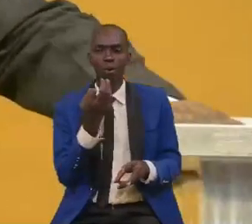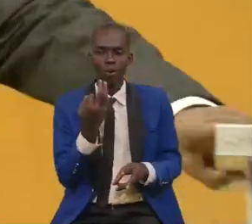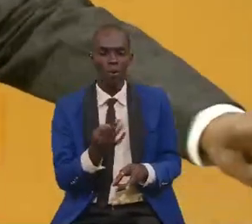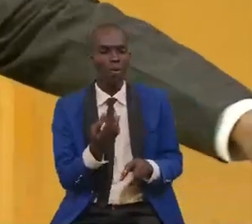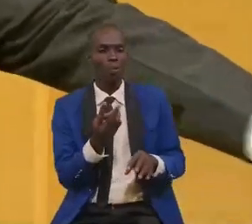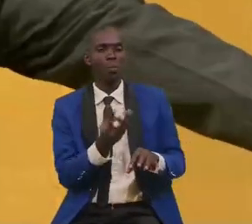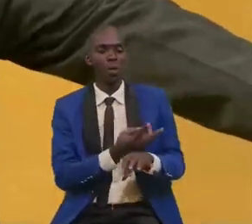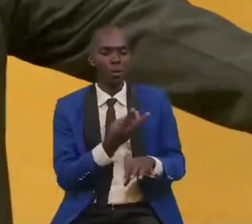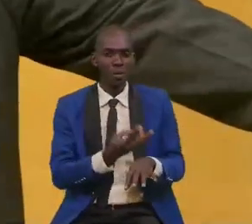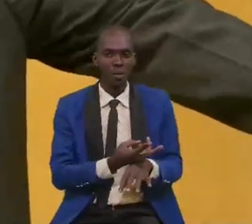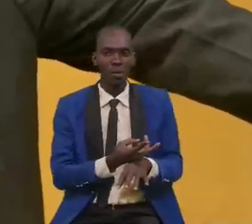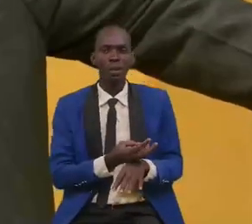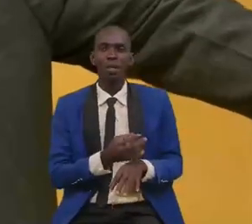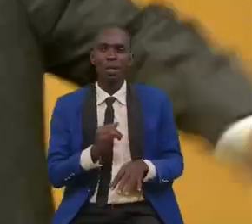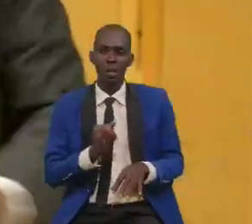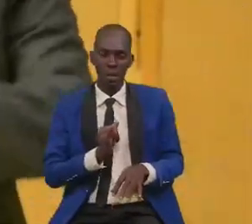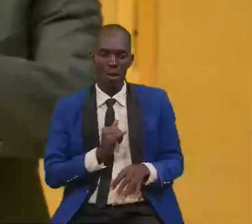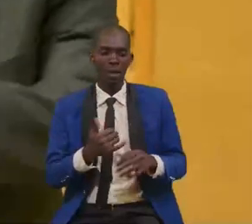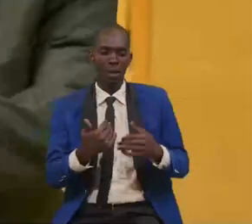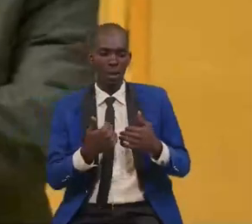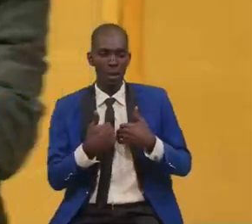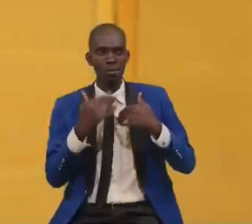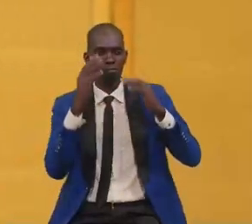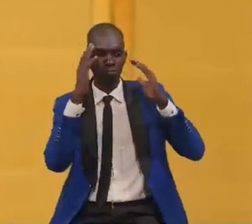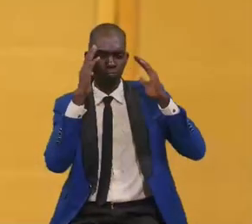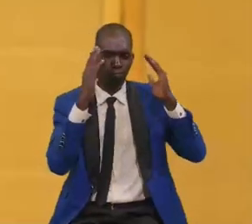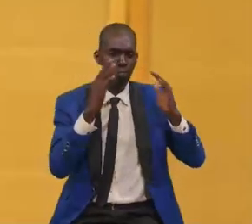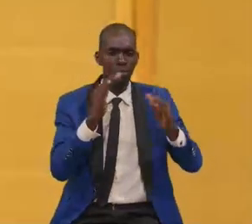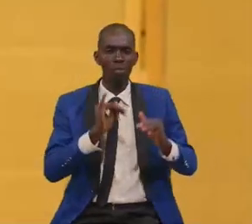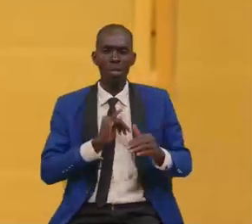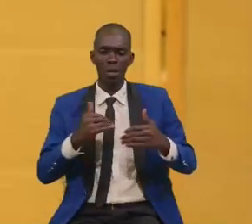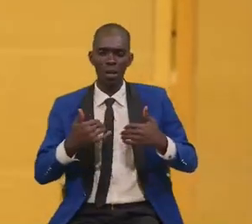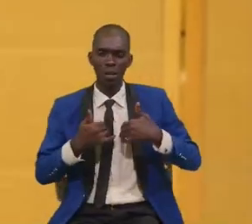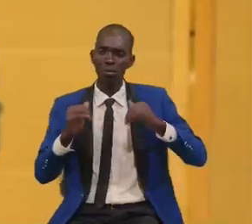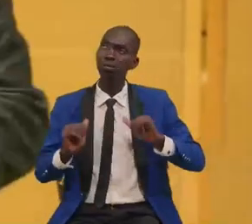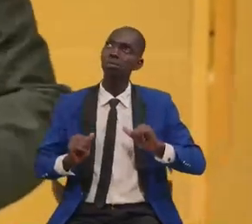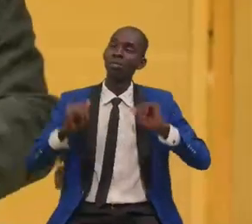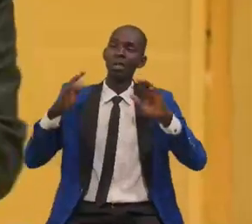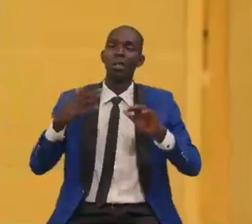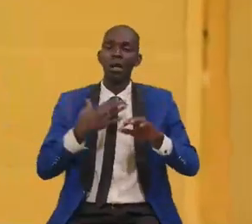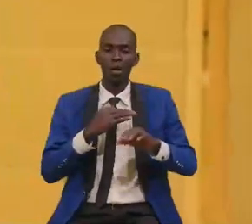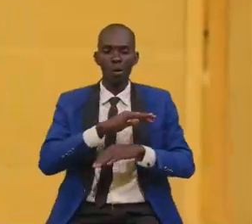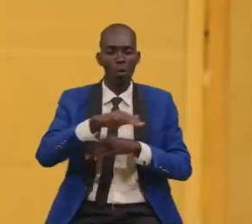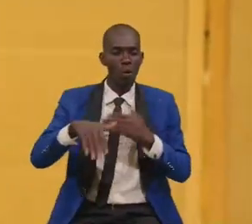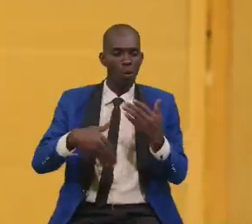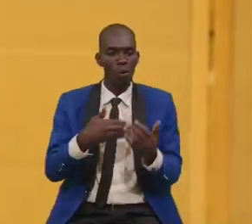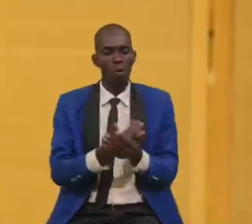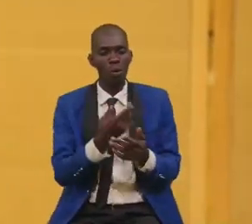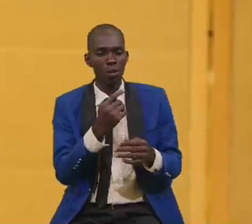mathématiques, j'avais la concentration. J'avais la concentration et j'ai pris tout le temps